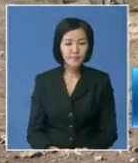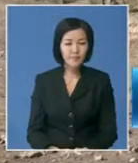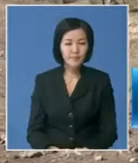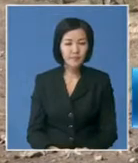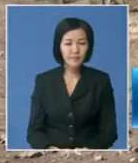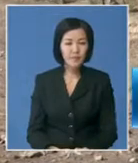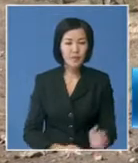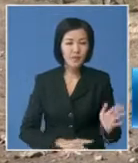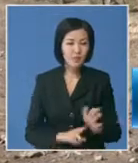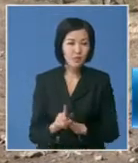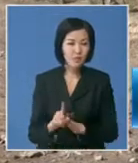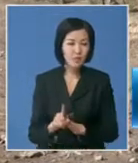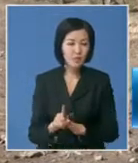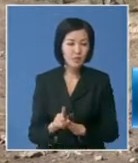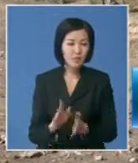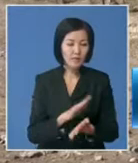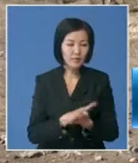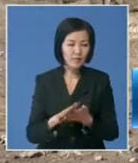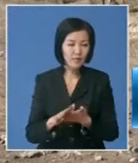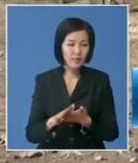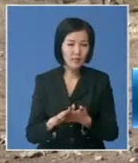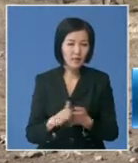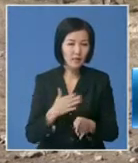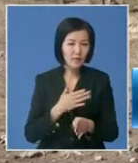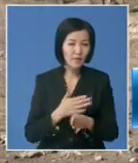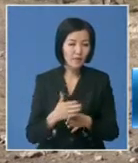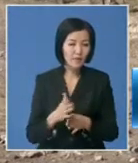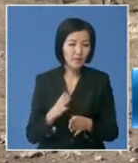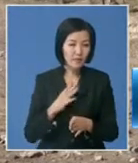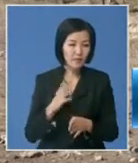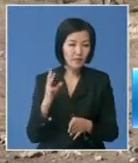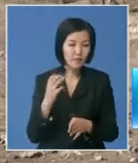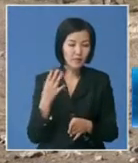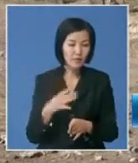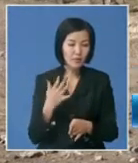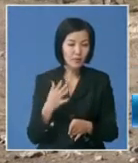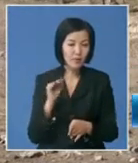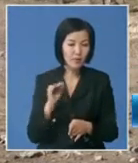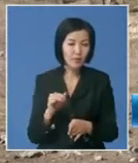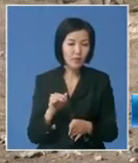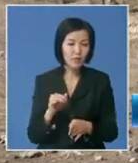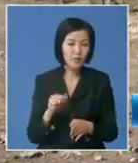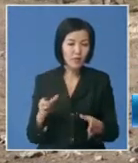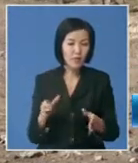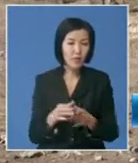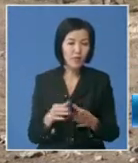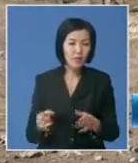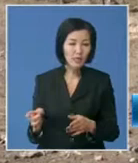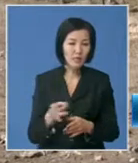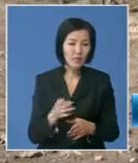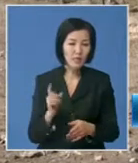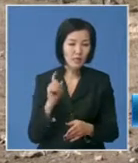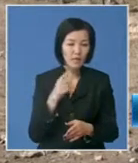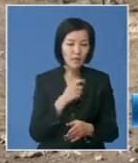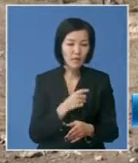изначально на месячник по санитарной очистке было выделено 345 тысяч тенге позже отдел районного экономического планирования